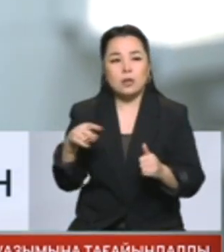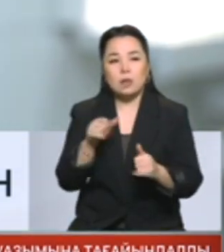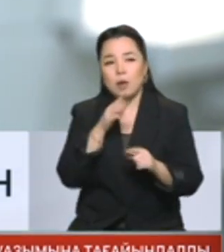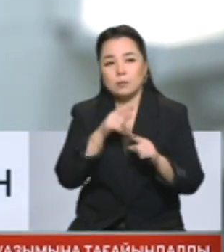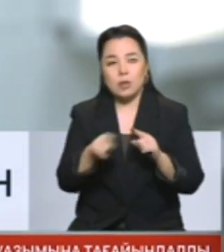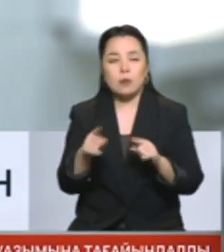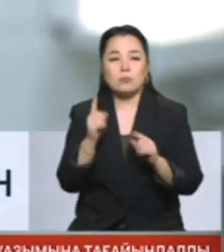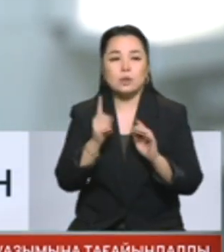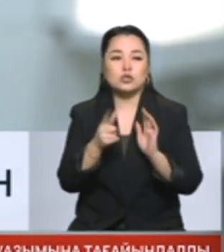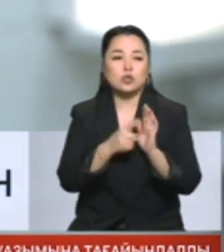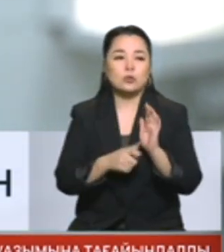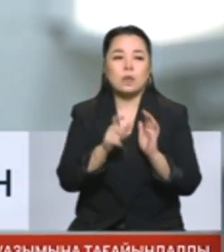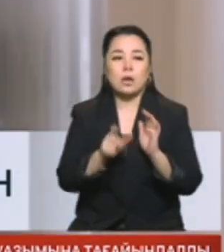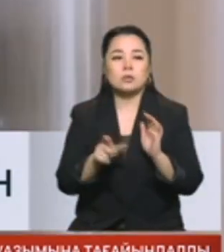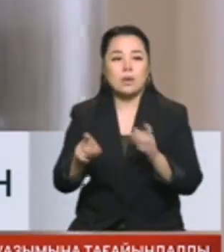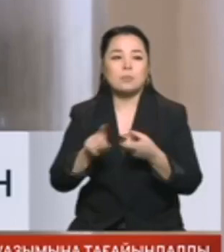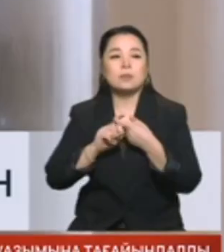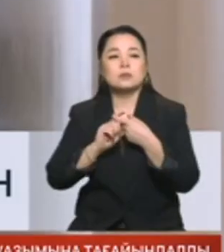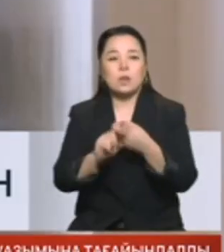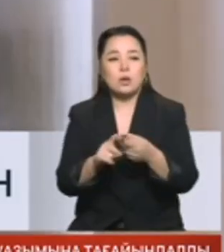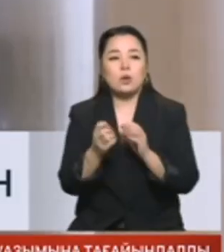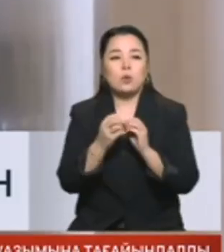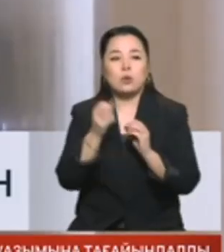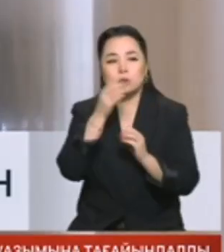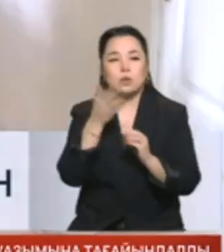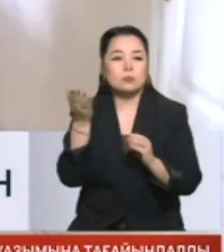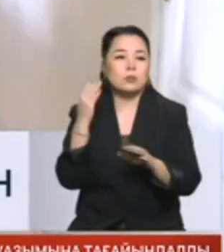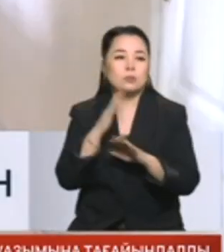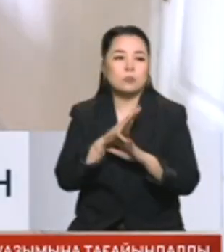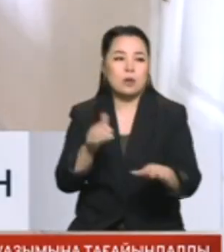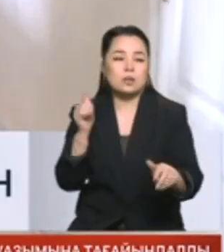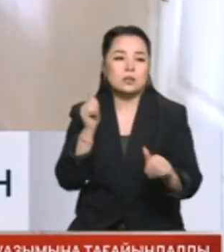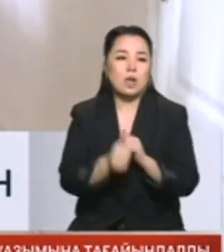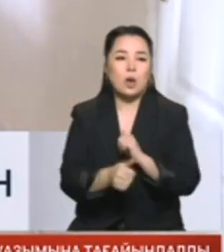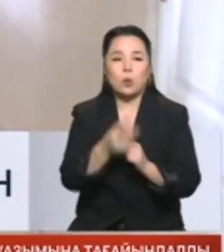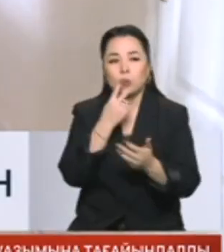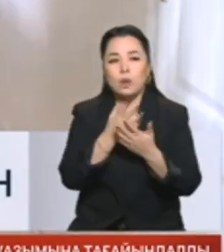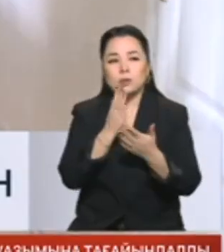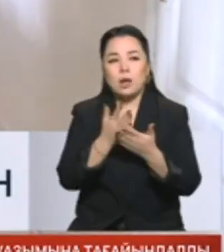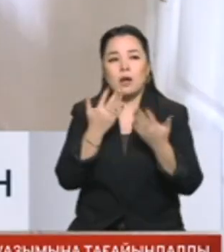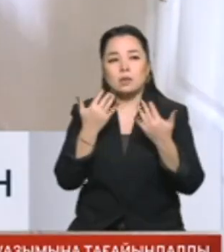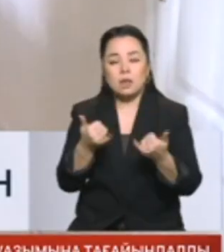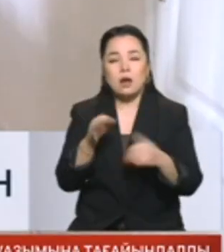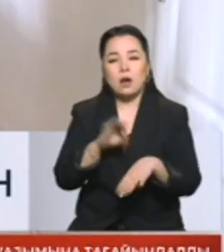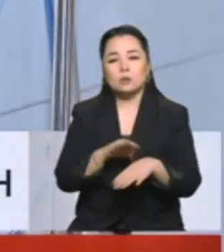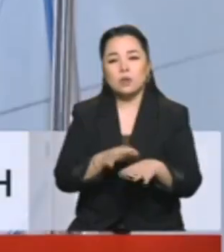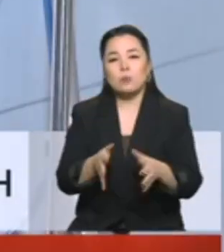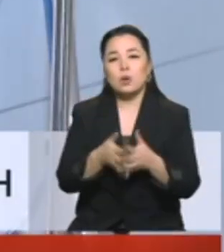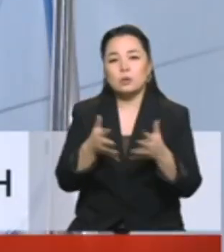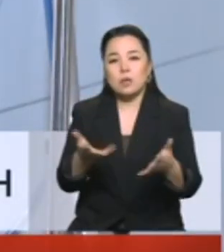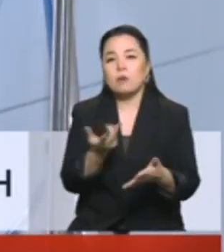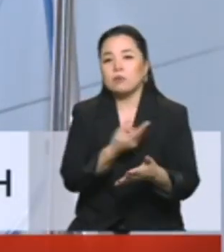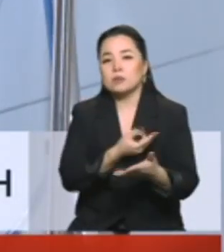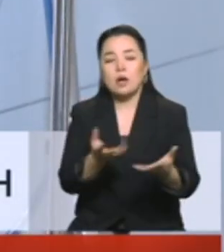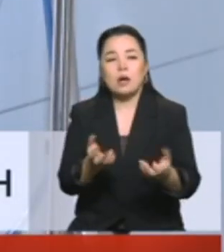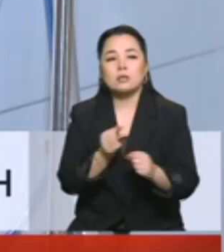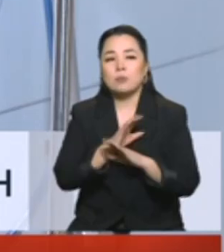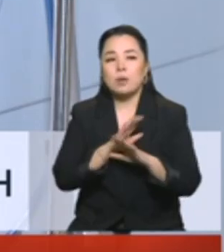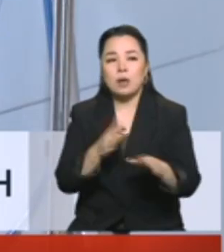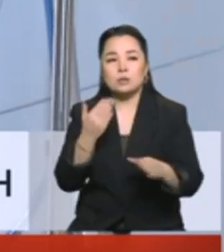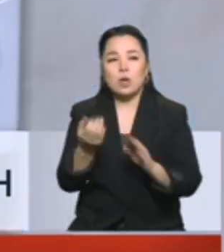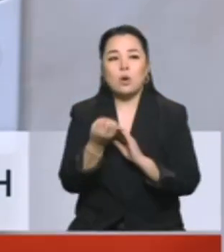аптада 1700 адам індет жұқтырып, 10 жылда болмаған антирекорд жаңарды. Ауырғандардың басым бөлігі вакцина алмағандар